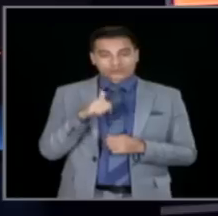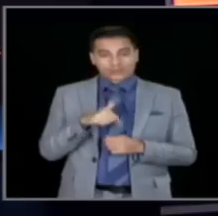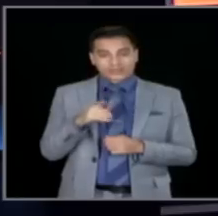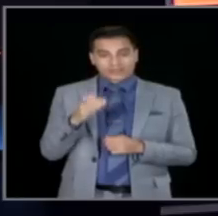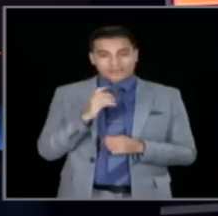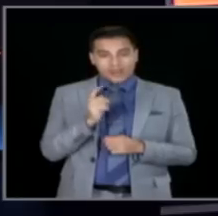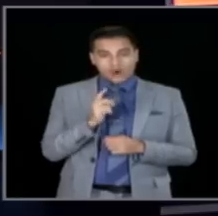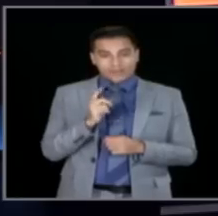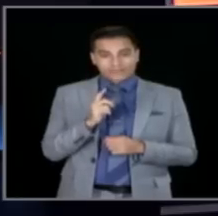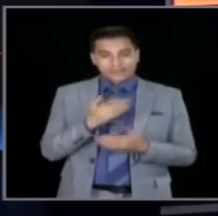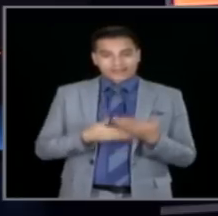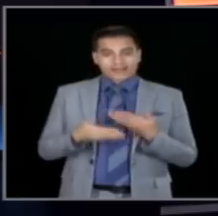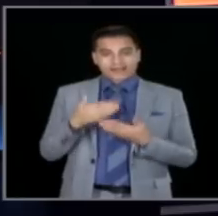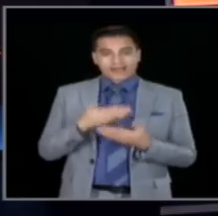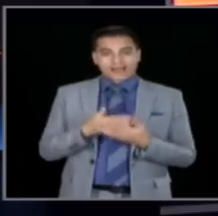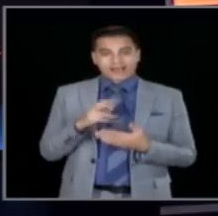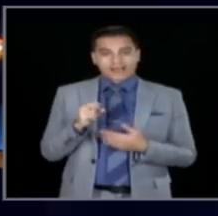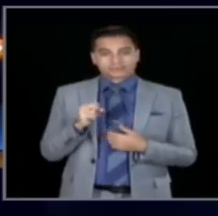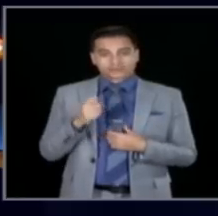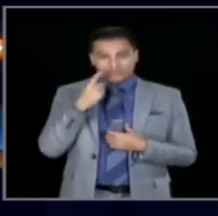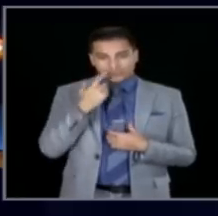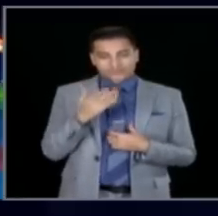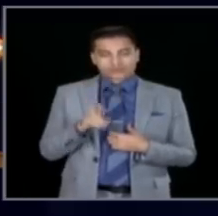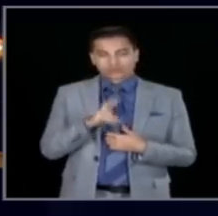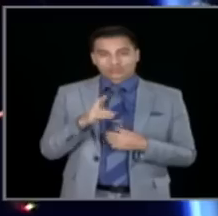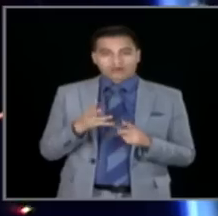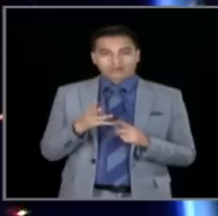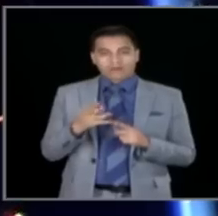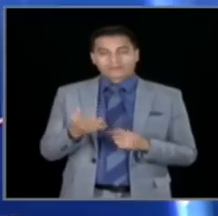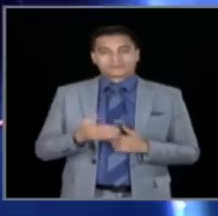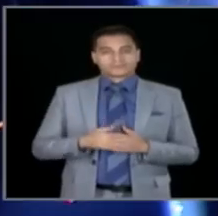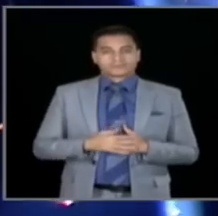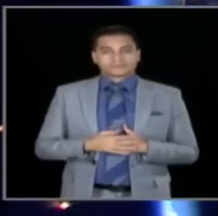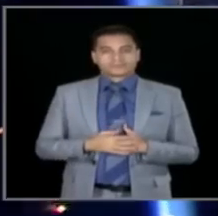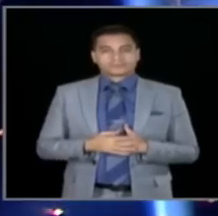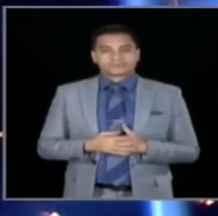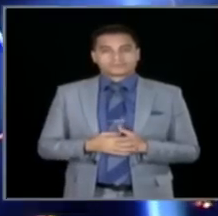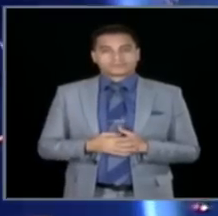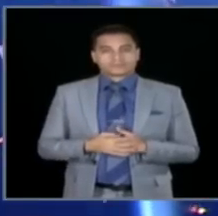ما جاوبتش هيرجع ب 25. السؤال الرابع